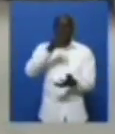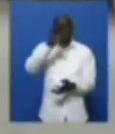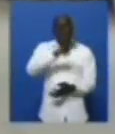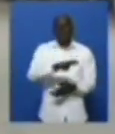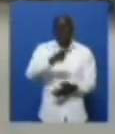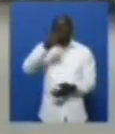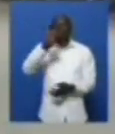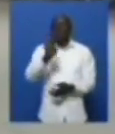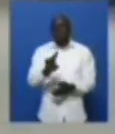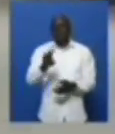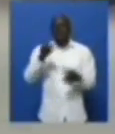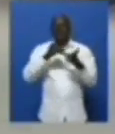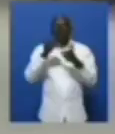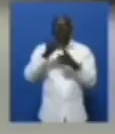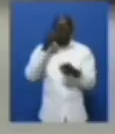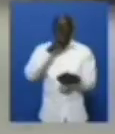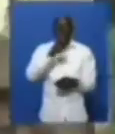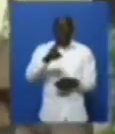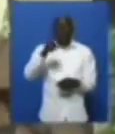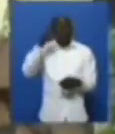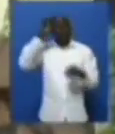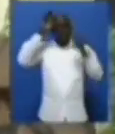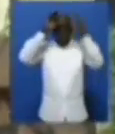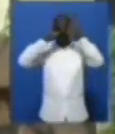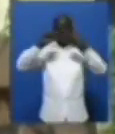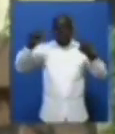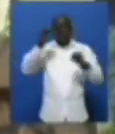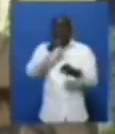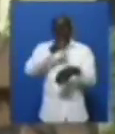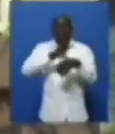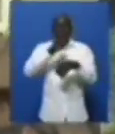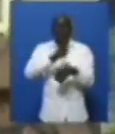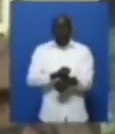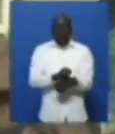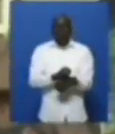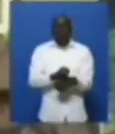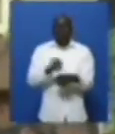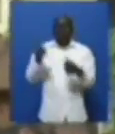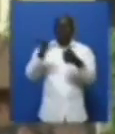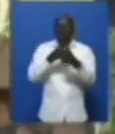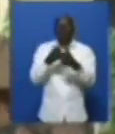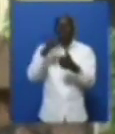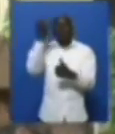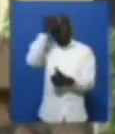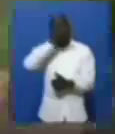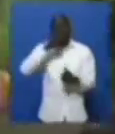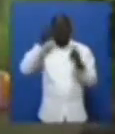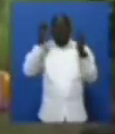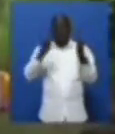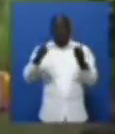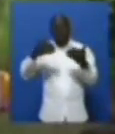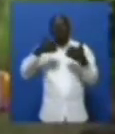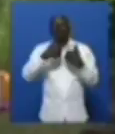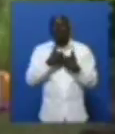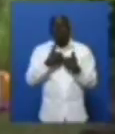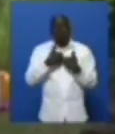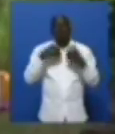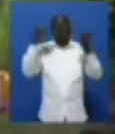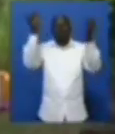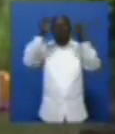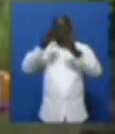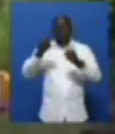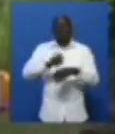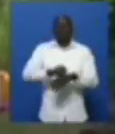Félix Houphouët-Boigny, un des pères fondateurs. Celui qui fut également le premier Africain à accéder au grade de cadre supérieur dans